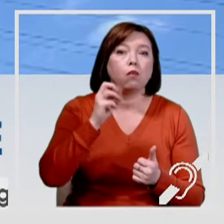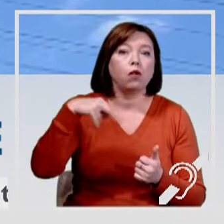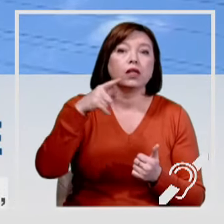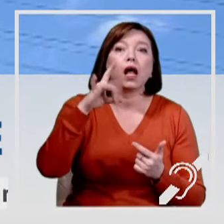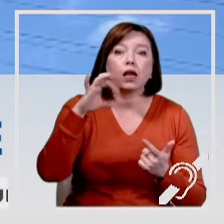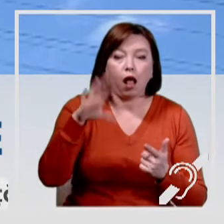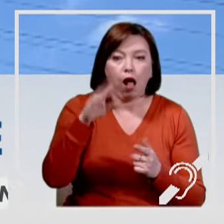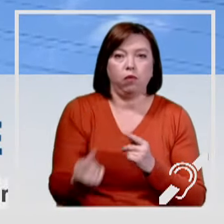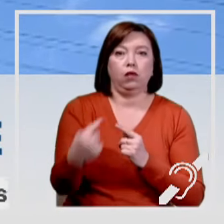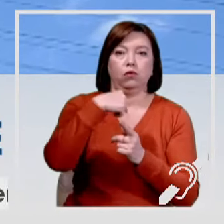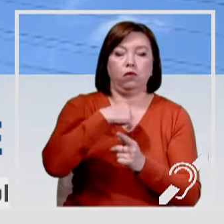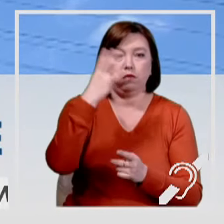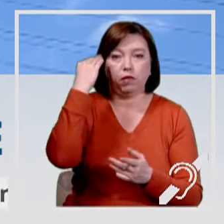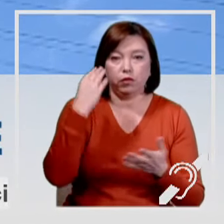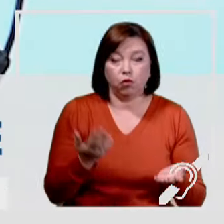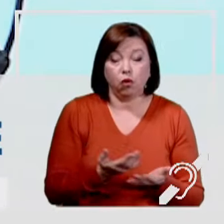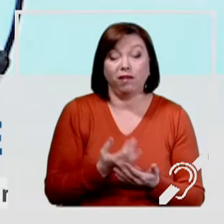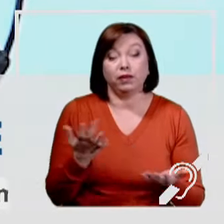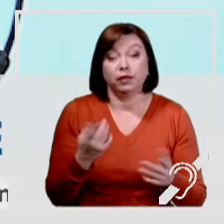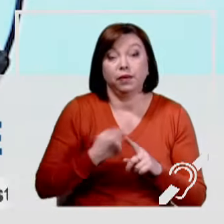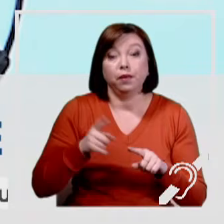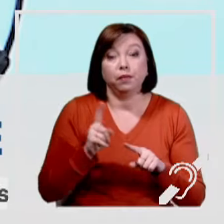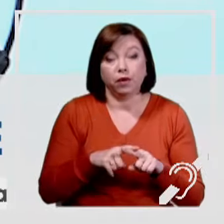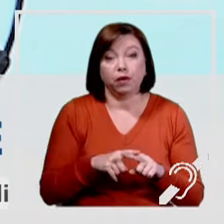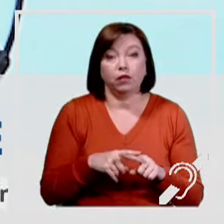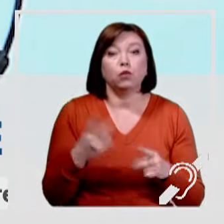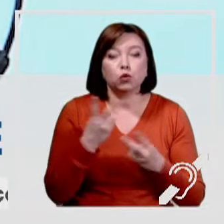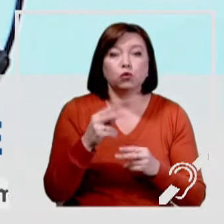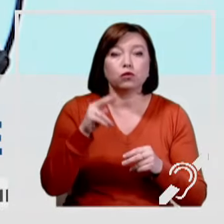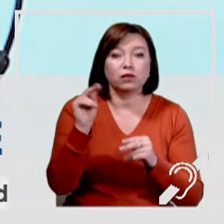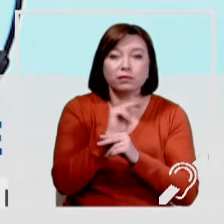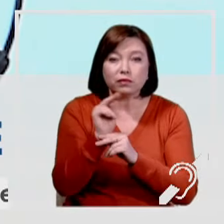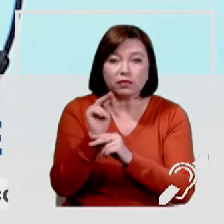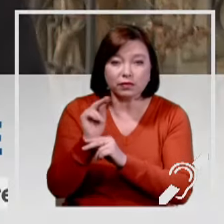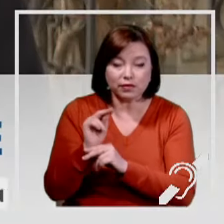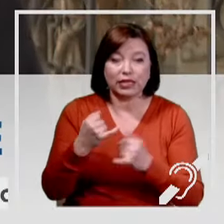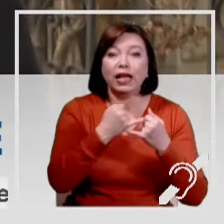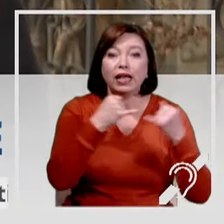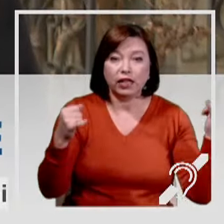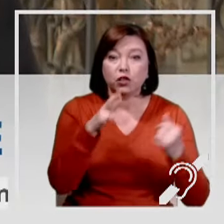după aia ajungi la Chișinău. Deci urmează finalizarea construcției linii